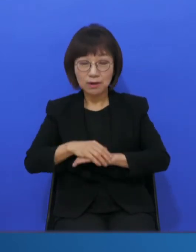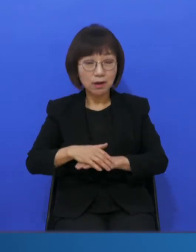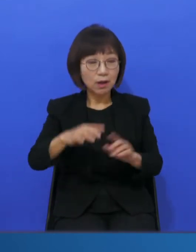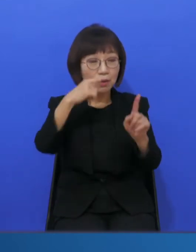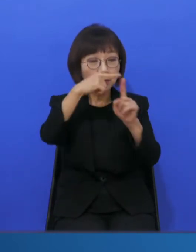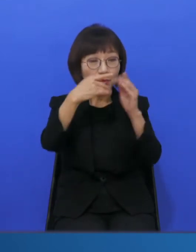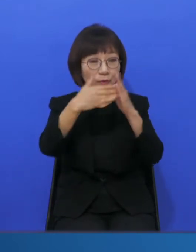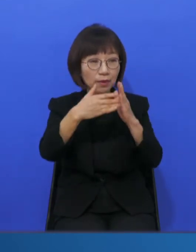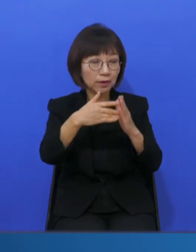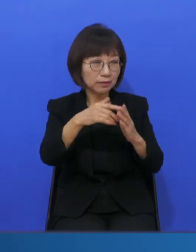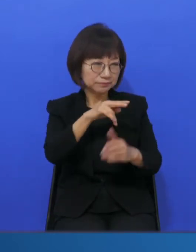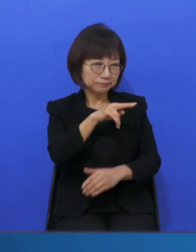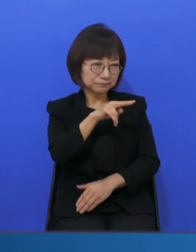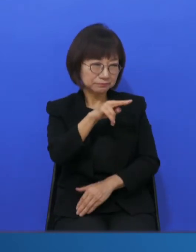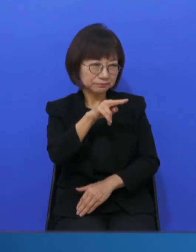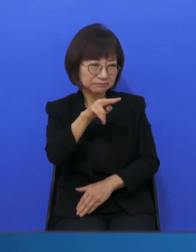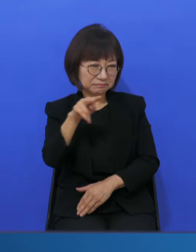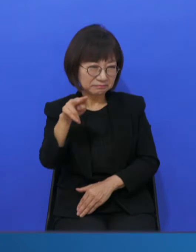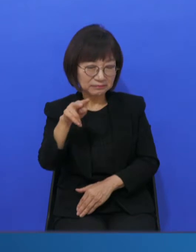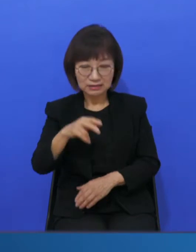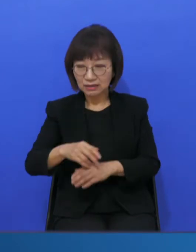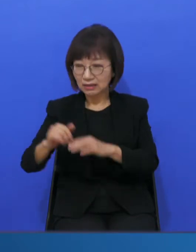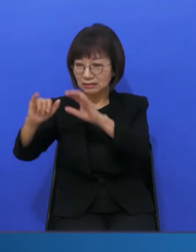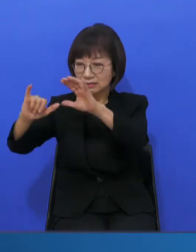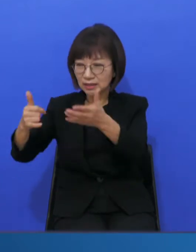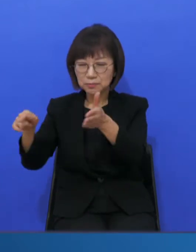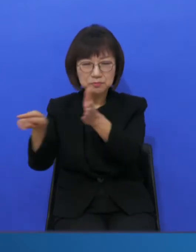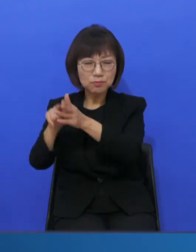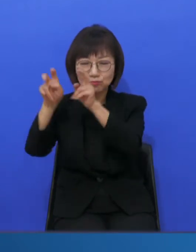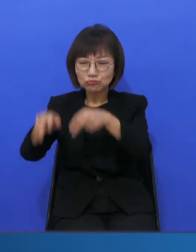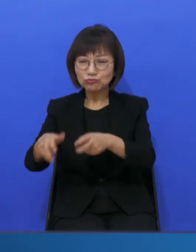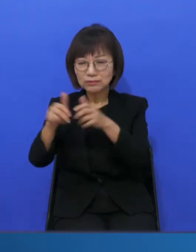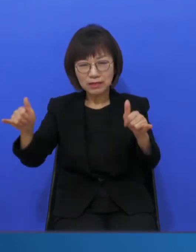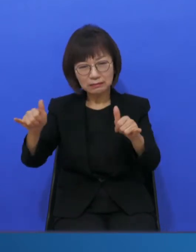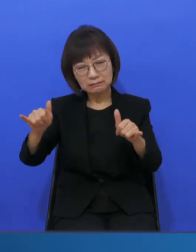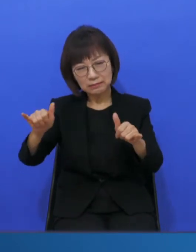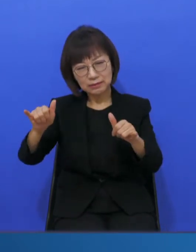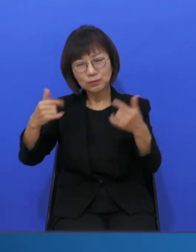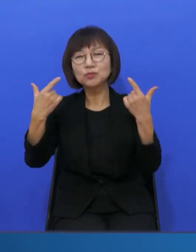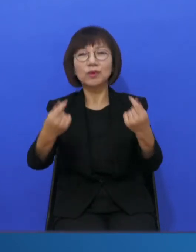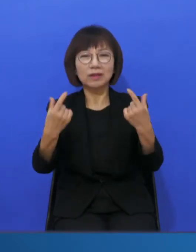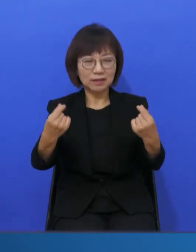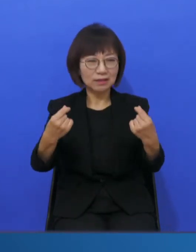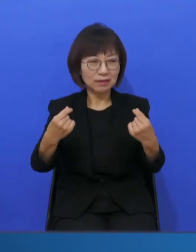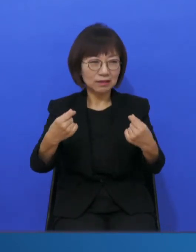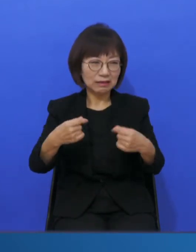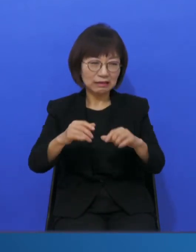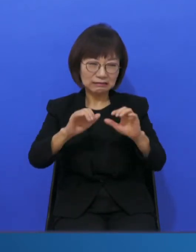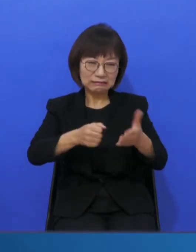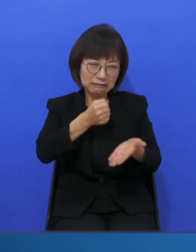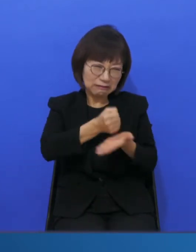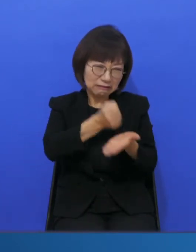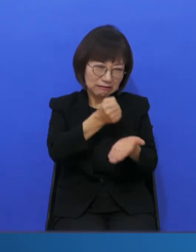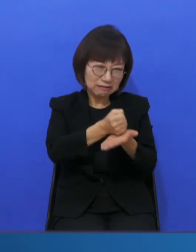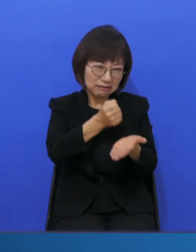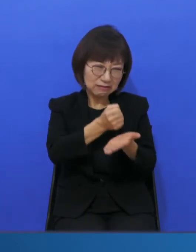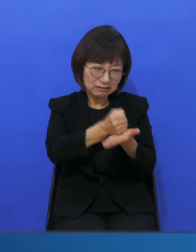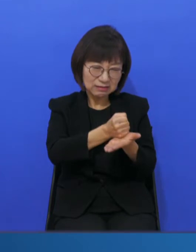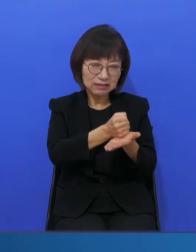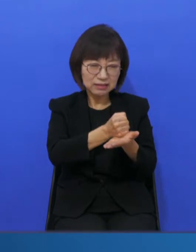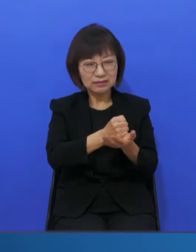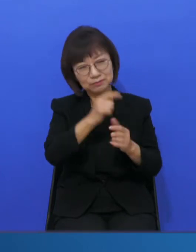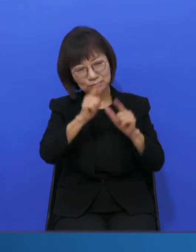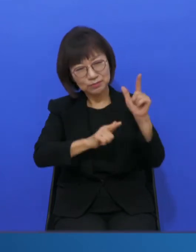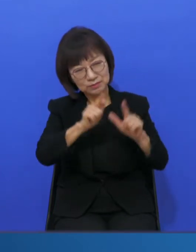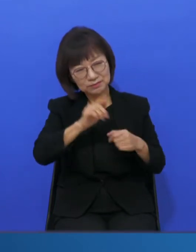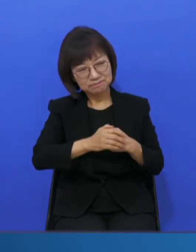사람 말, 세상 말 계속하고 있었습니다. The church, they're the same as the world, going around speaking the same things as the world. 그거 안 하면 됩니다. And all we